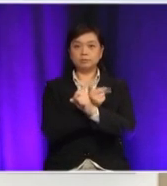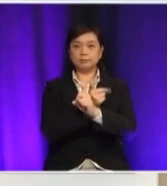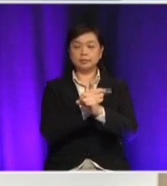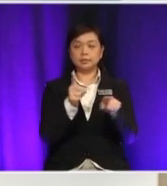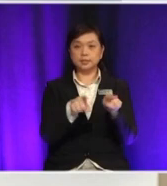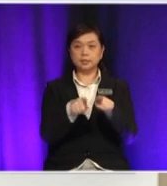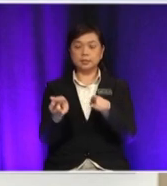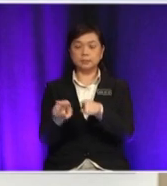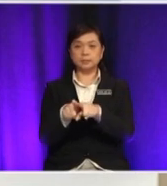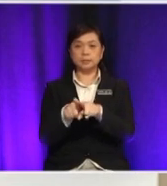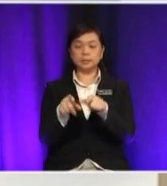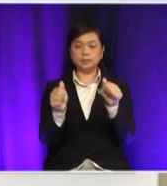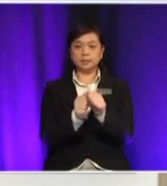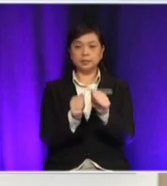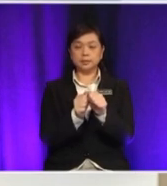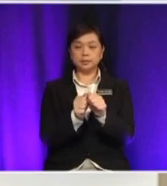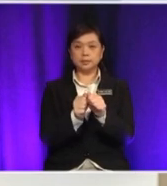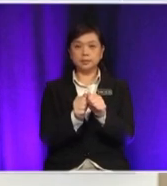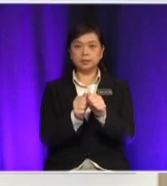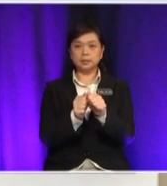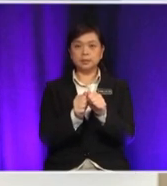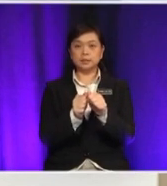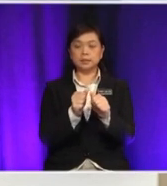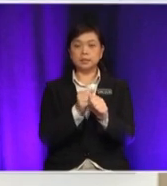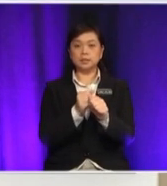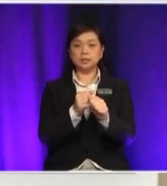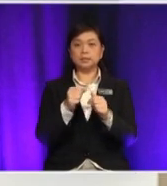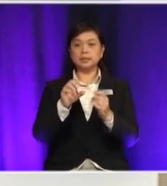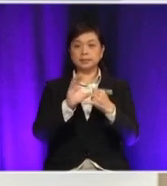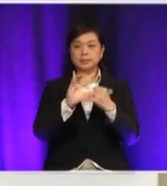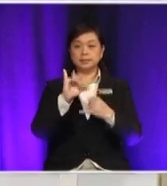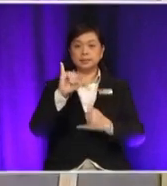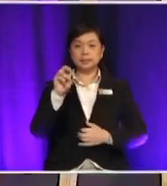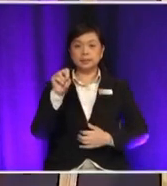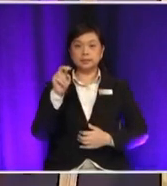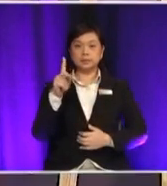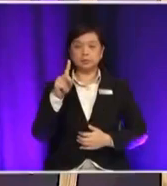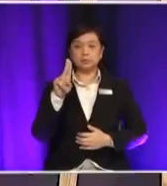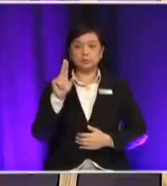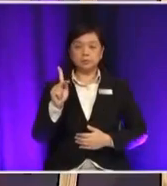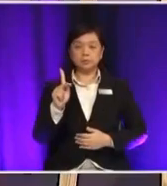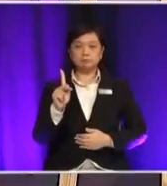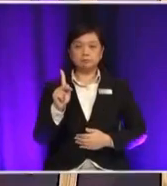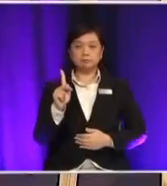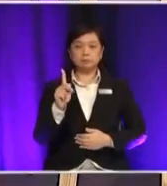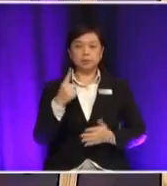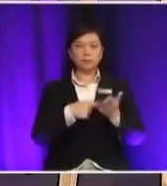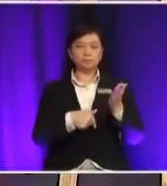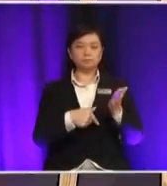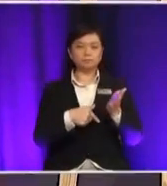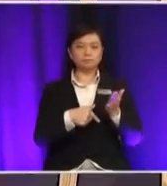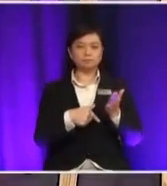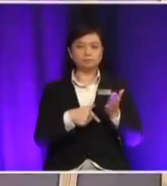bilangan kromosom induk di selmaitosis inilah perkataan yang Kris sangat suka tuh yang ini bilangan